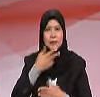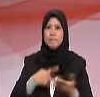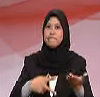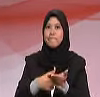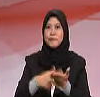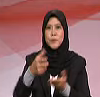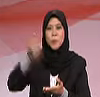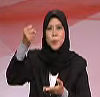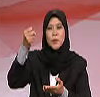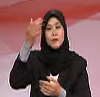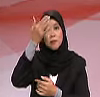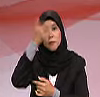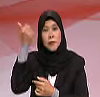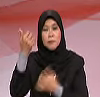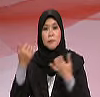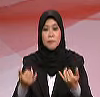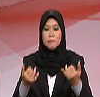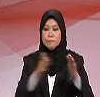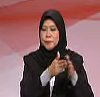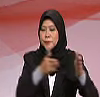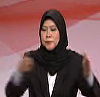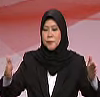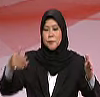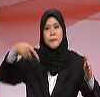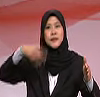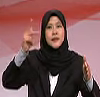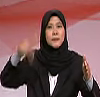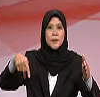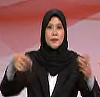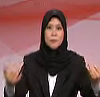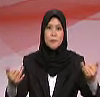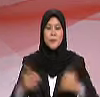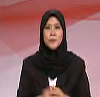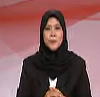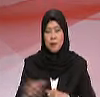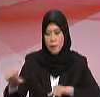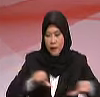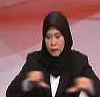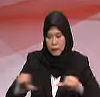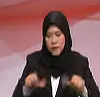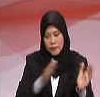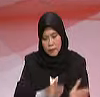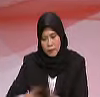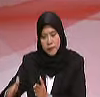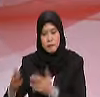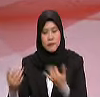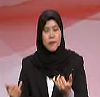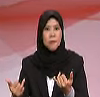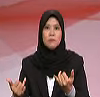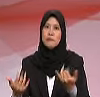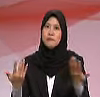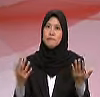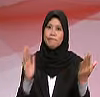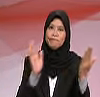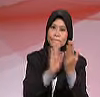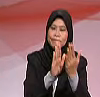waktu berikutan penguatkuasaan Perintah Kawalan Pergerakan PKP. Ini kerana aktiviti yang dirancang melibatkan kehadiran secara